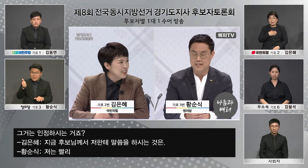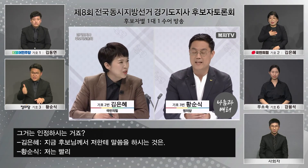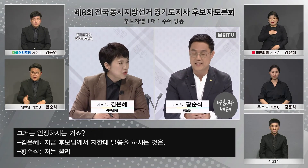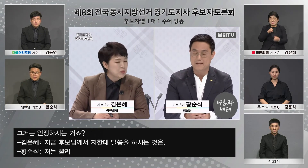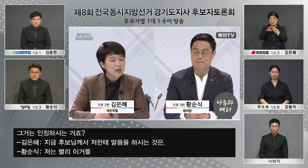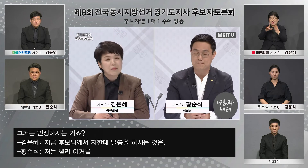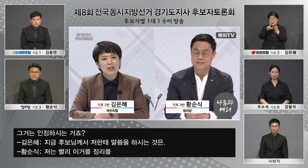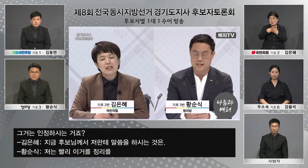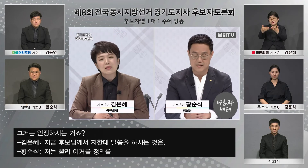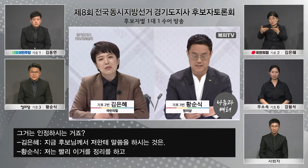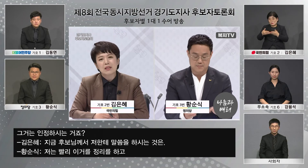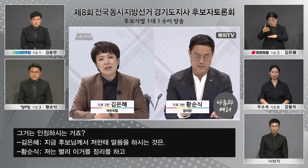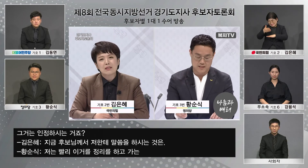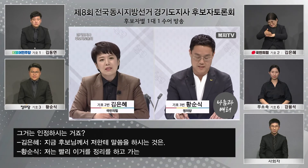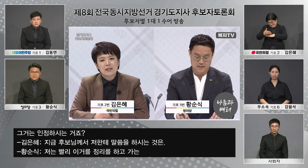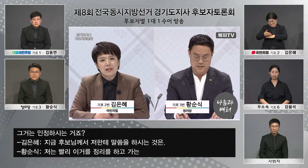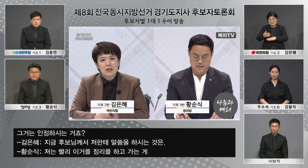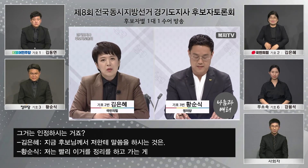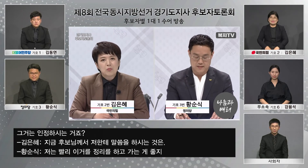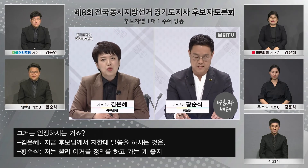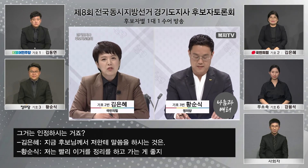수 있는 시간을 네, 네. 주시면 감사하겠습니다. 알겠습니다.